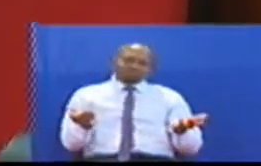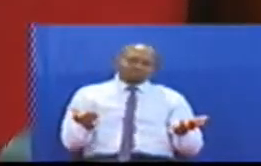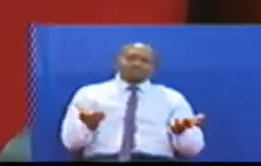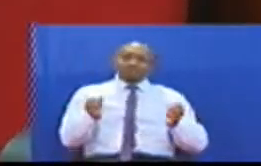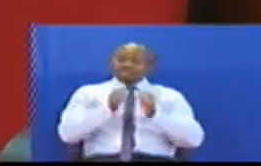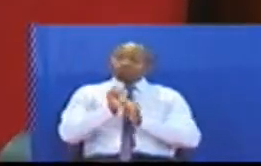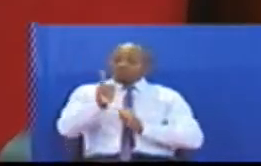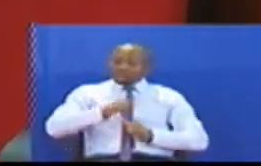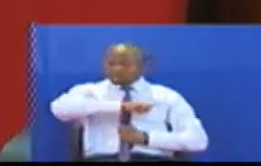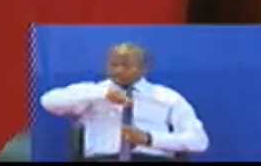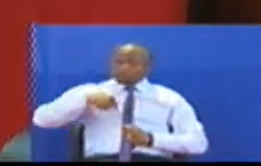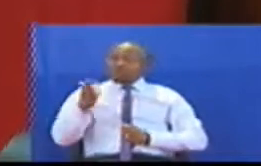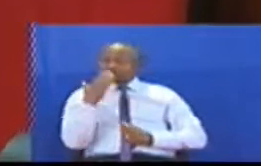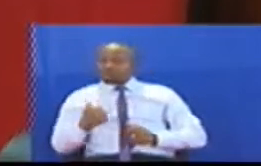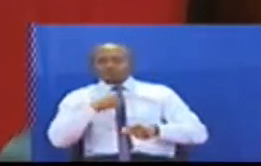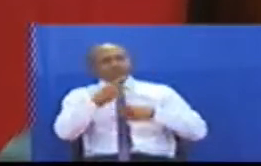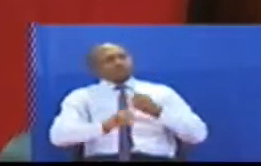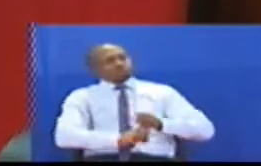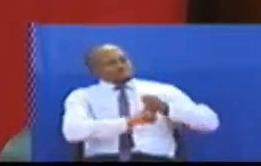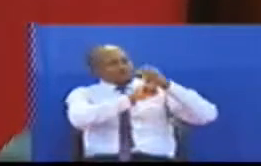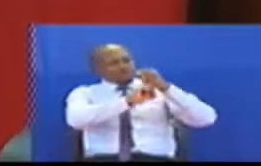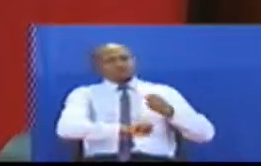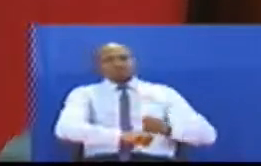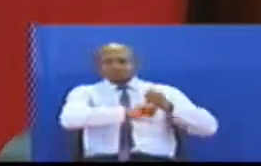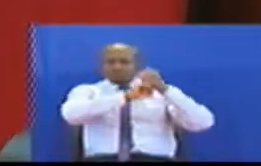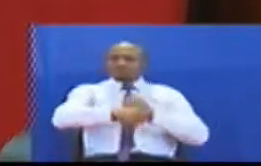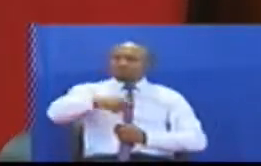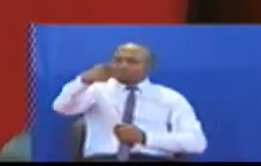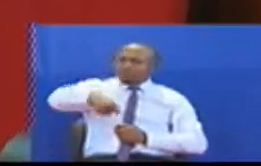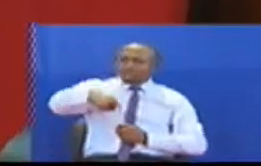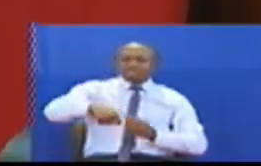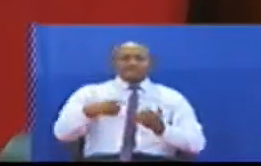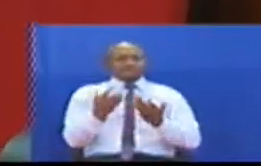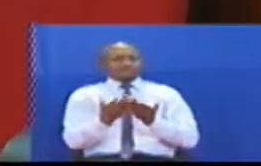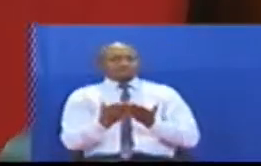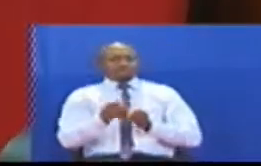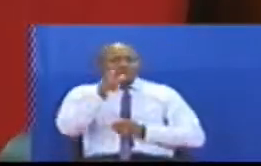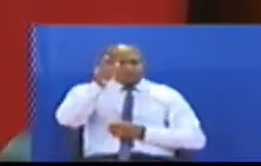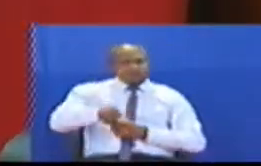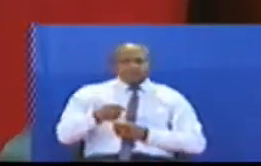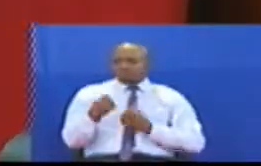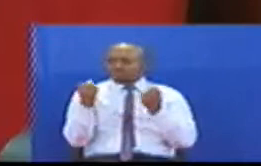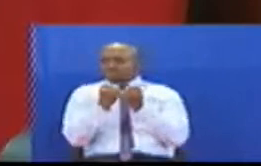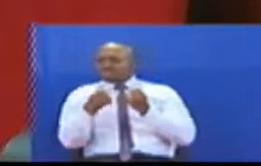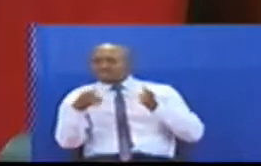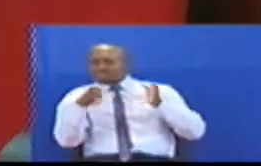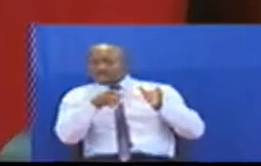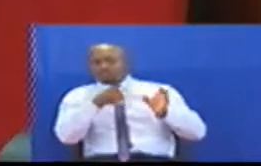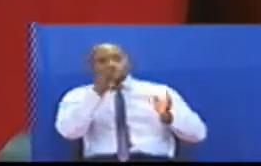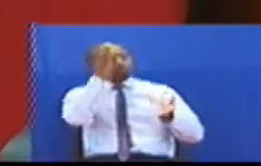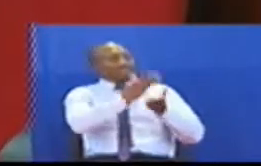tunachotakiwa sisi ni kuendelea kumtia moyo, kumpongeza pamoja na wale wote ambao wameunda timu kuhakikisha